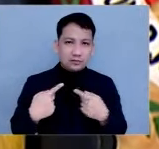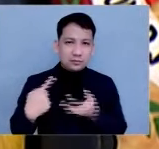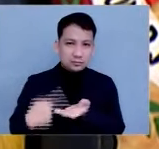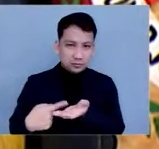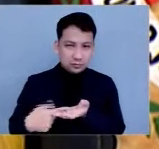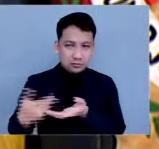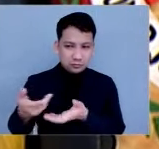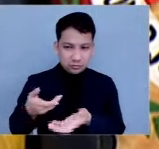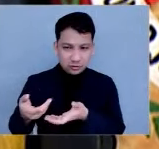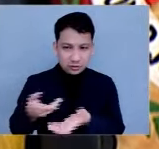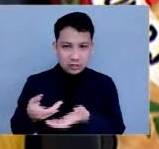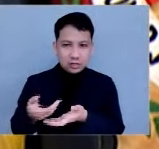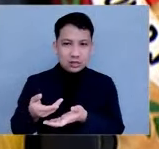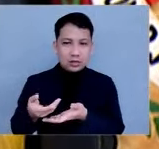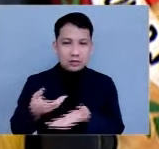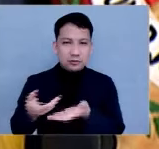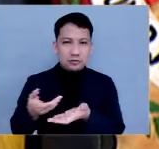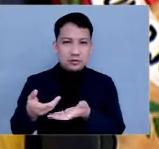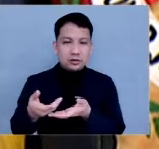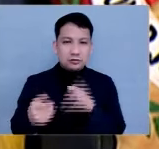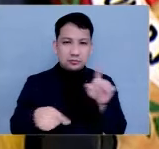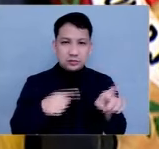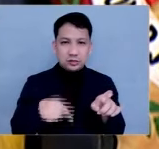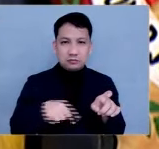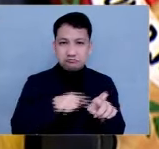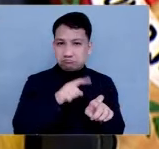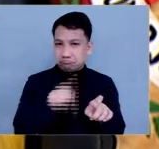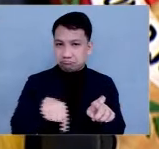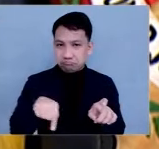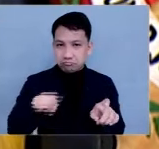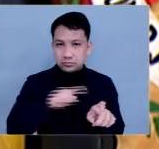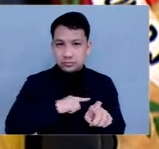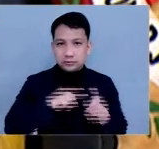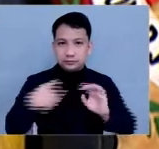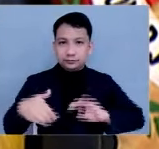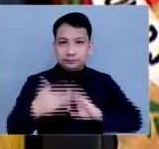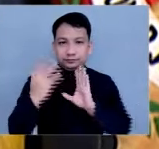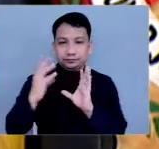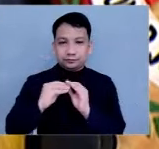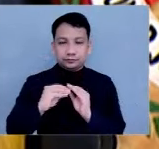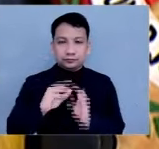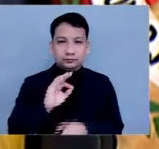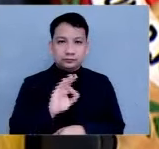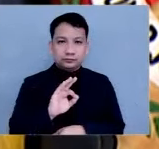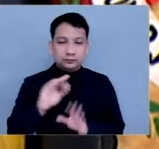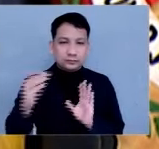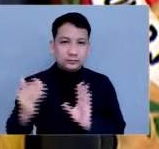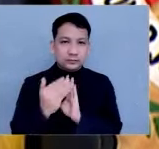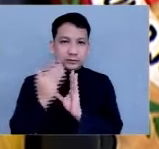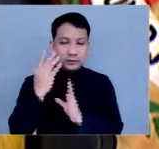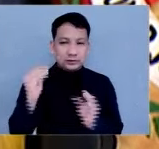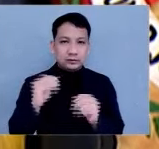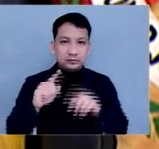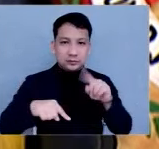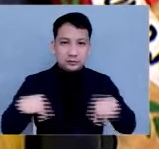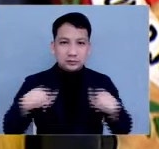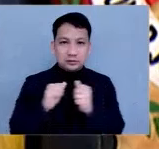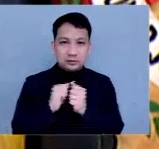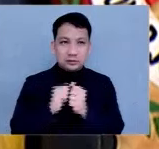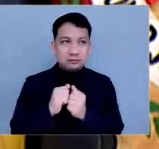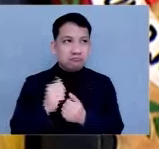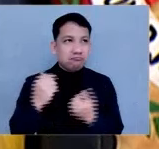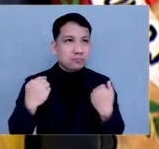para makausap din natin at makakagap natin na face-to-face yung mga sinasabi pa niyang iba niyang mga